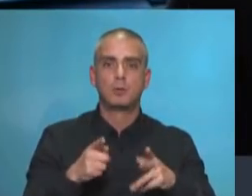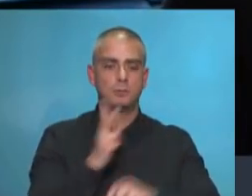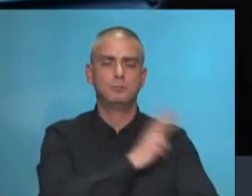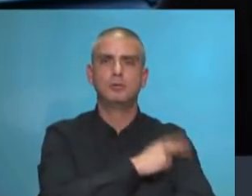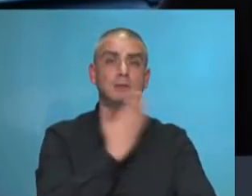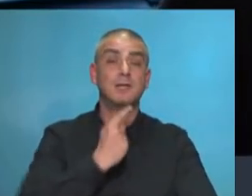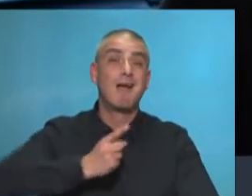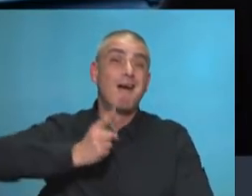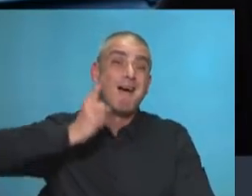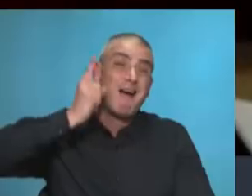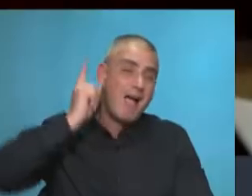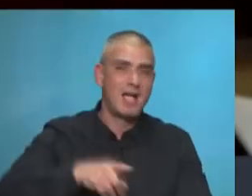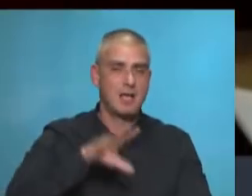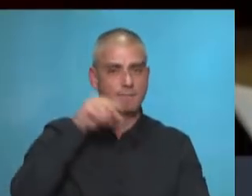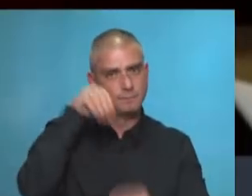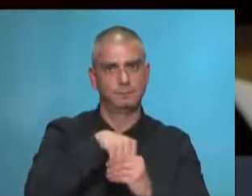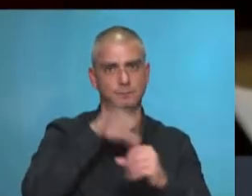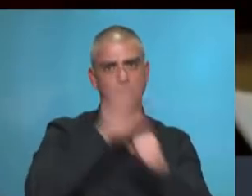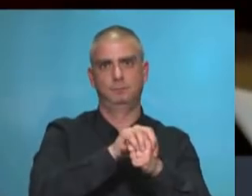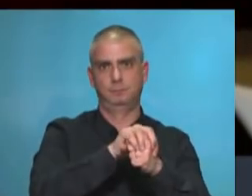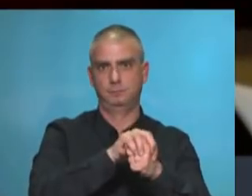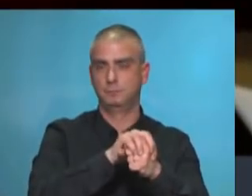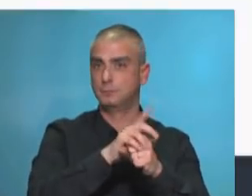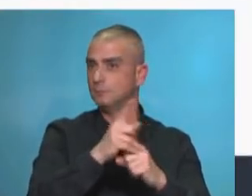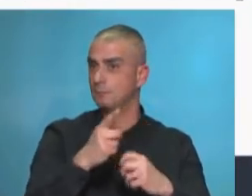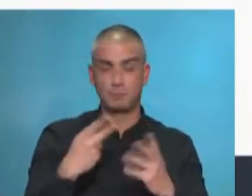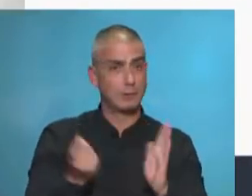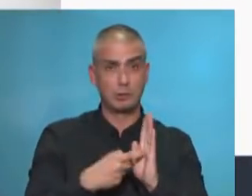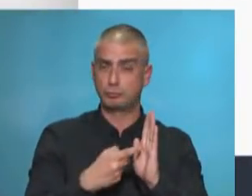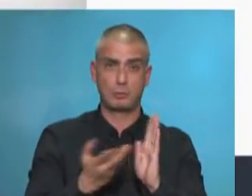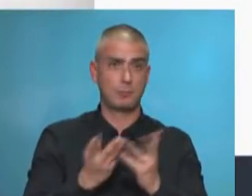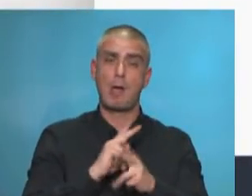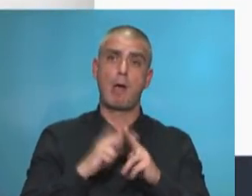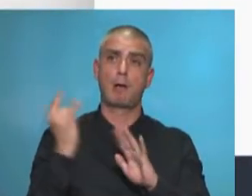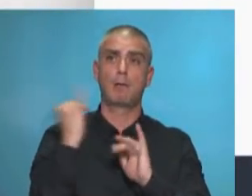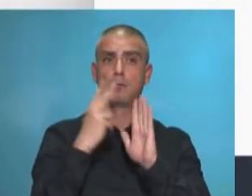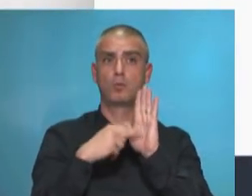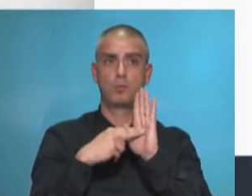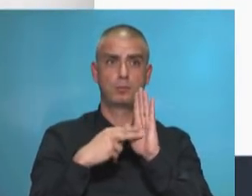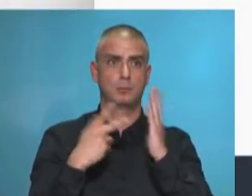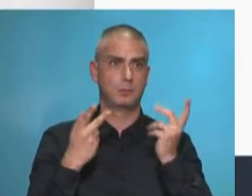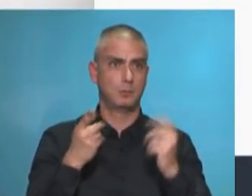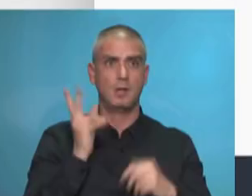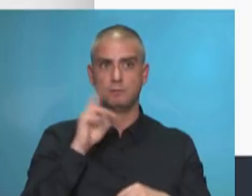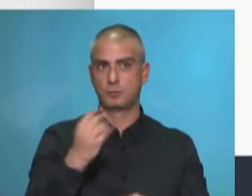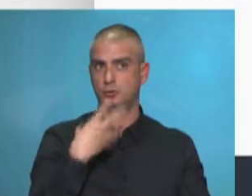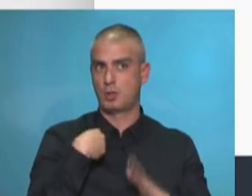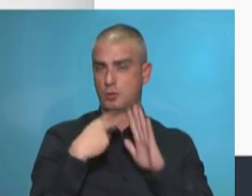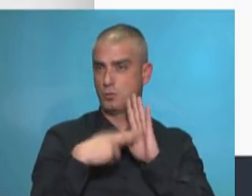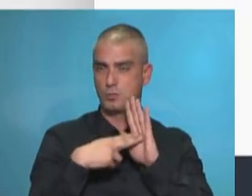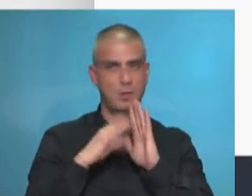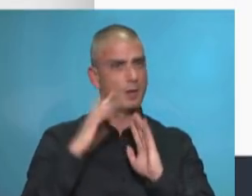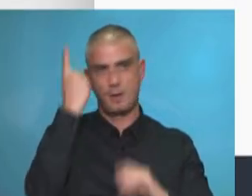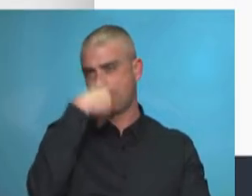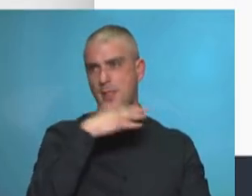ישראל חייבת להיכנס. דרישות הסף לעבודה קלות, צריך רק תמונה. אולי אפשר, יש לכי תמונה, בלי